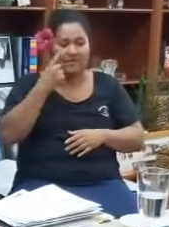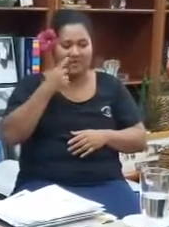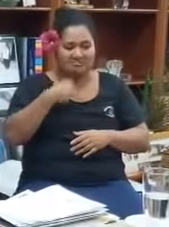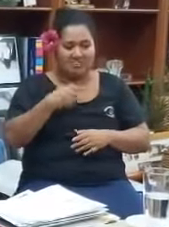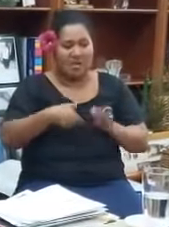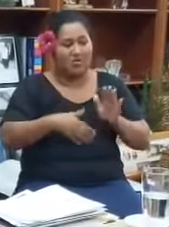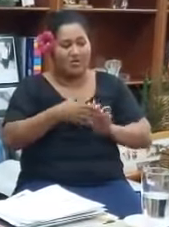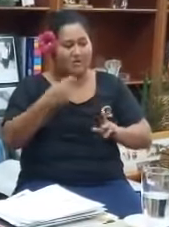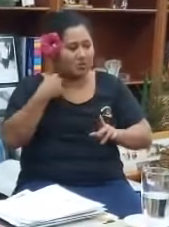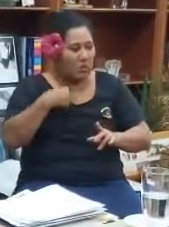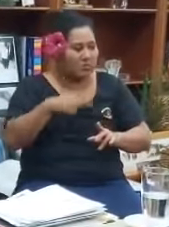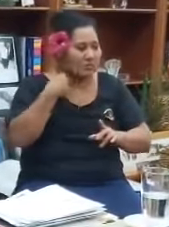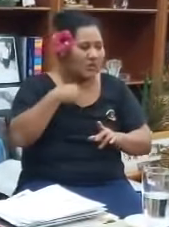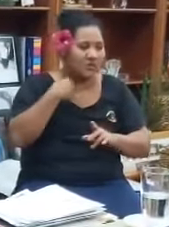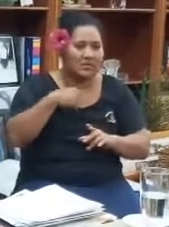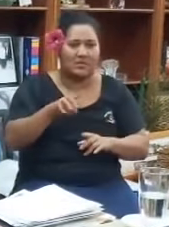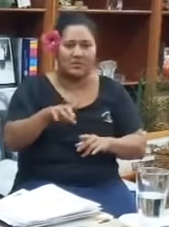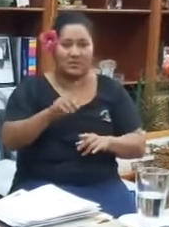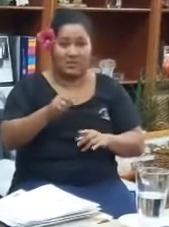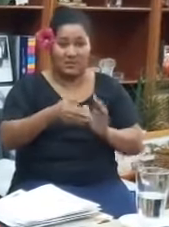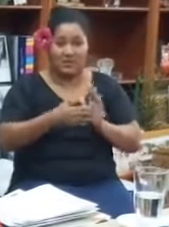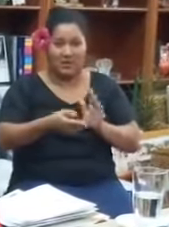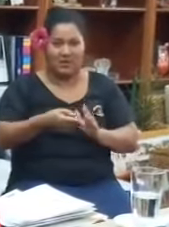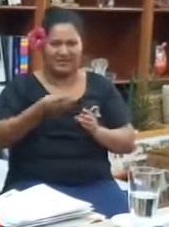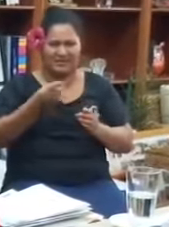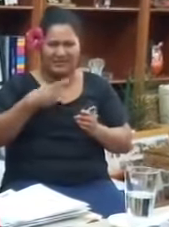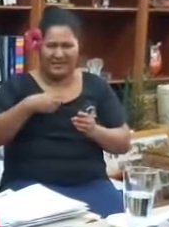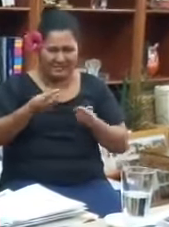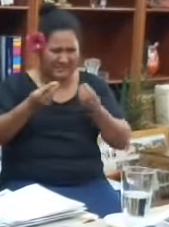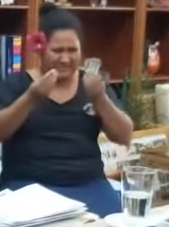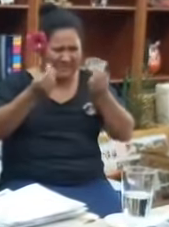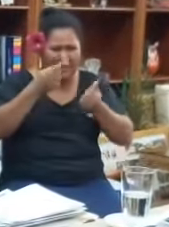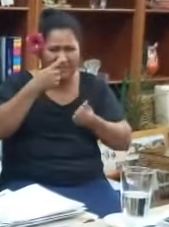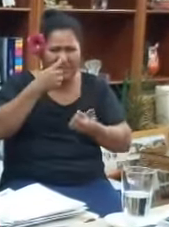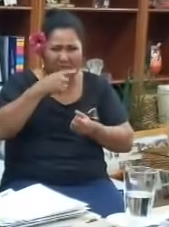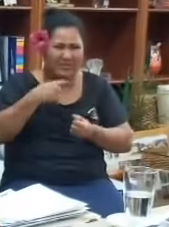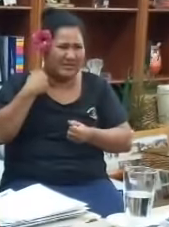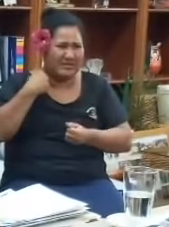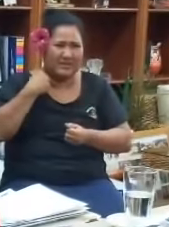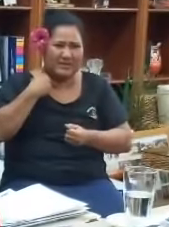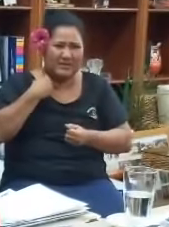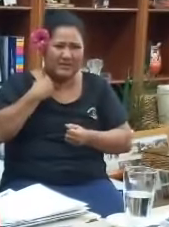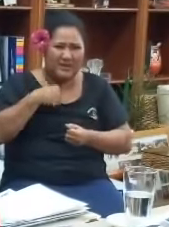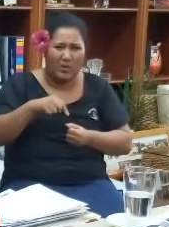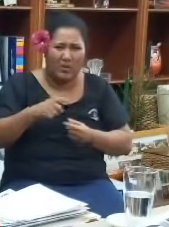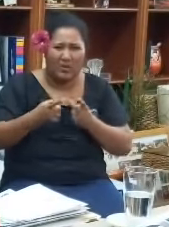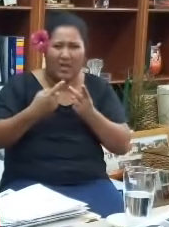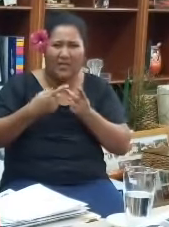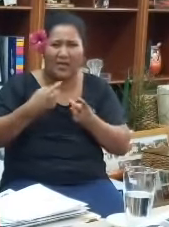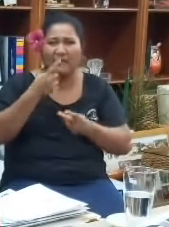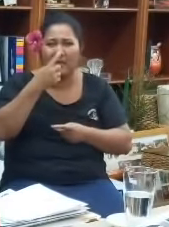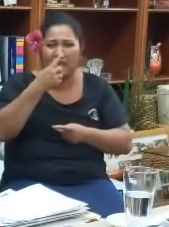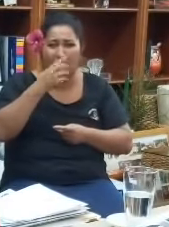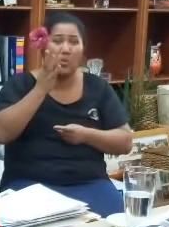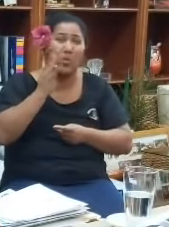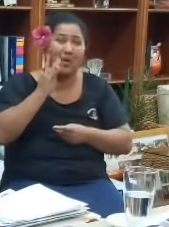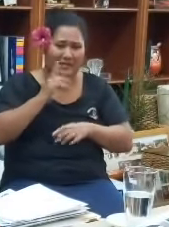fasoki le, fasoki le. Le lai fasote ya isi tangata ya. Ya isi tangata. Ele kaimi le.